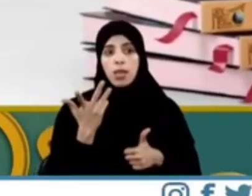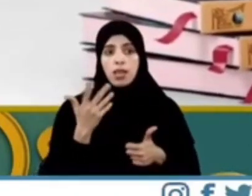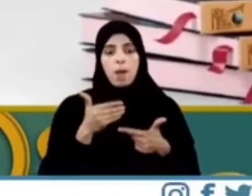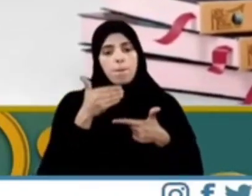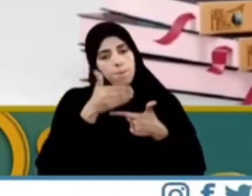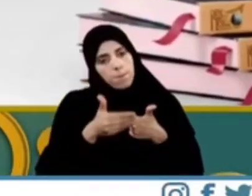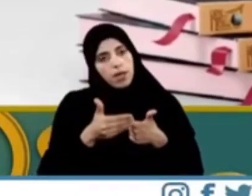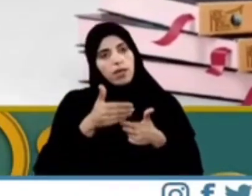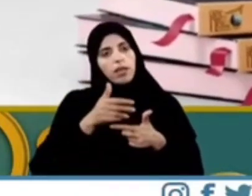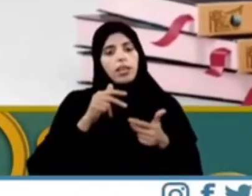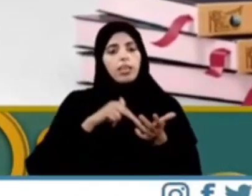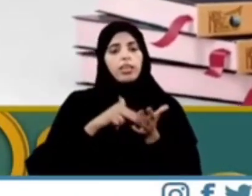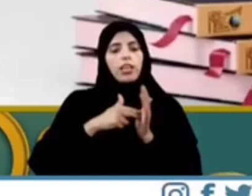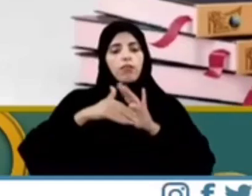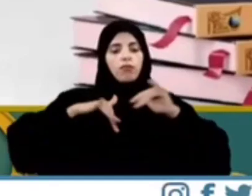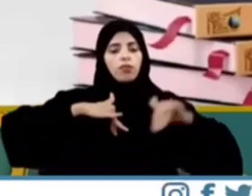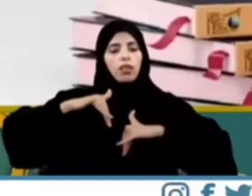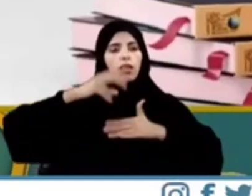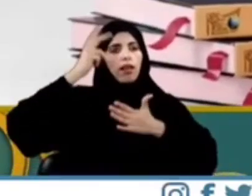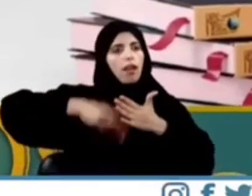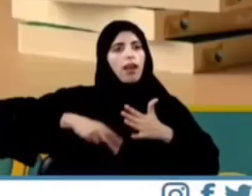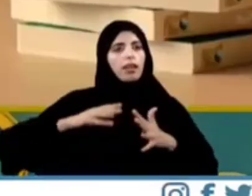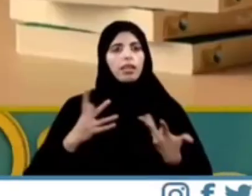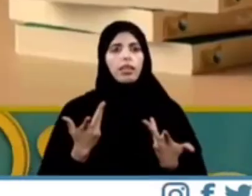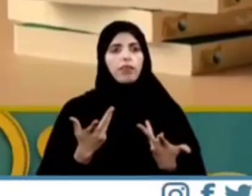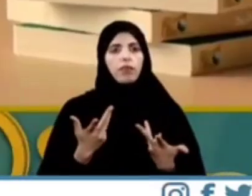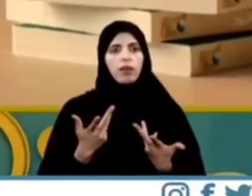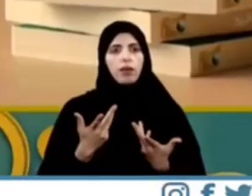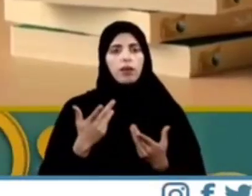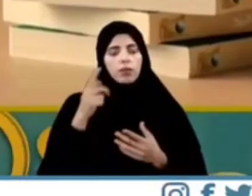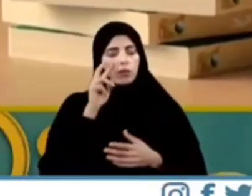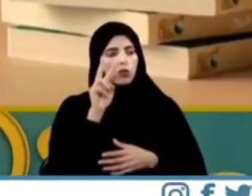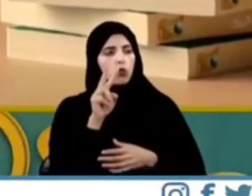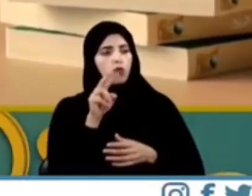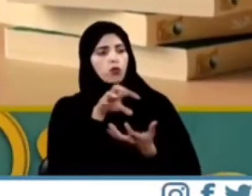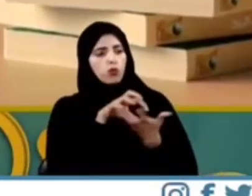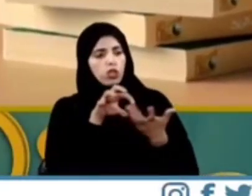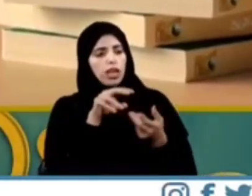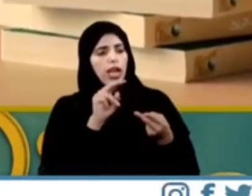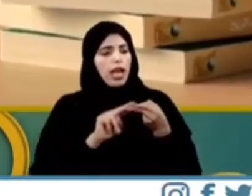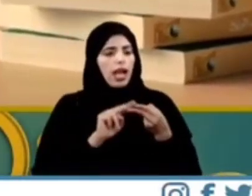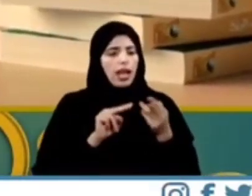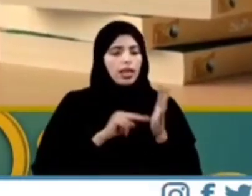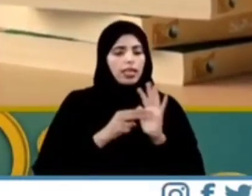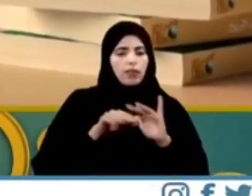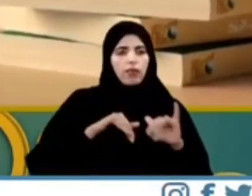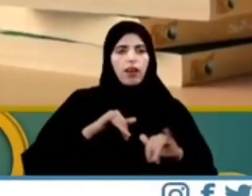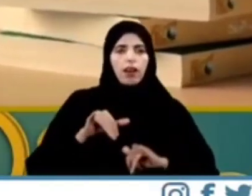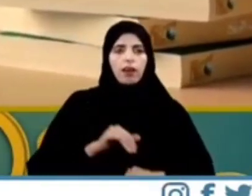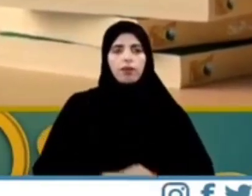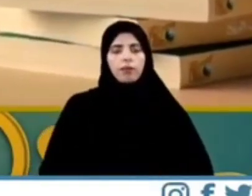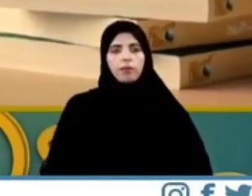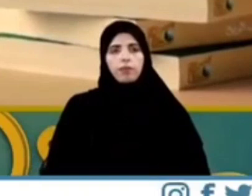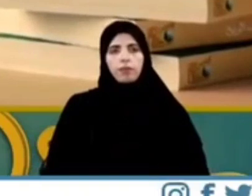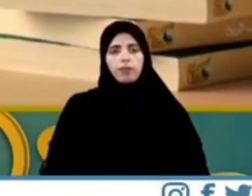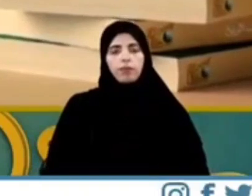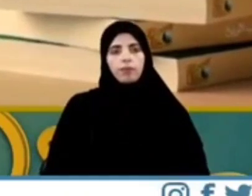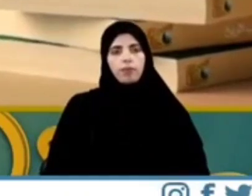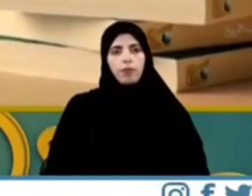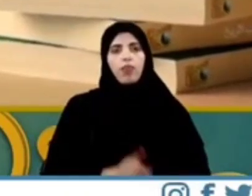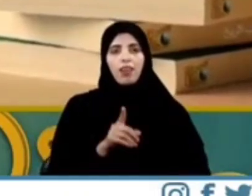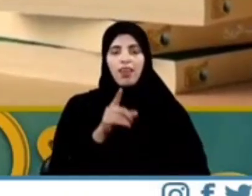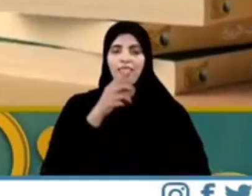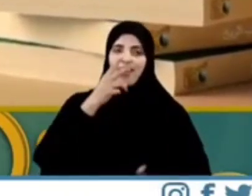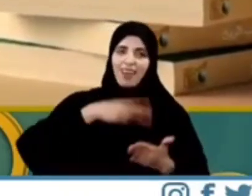ومن بعدها طريقة اتخاذ القرار من الهدوء من سرد القرار إلى آخره. نعم. من هذه النوع.